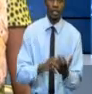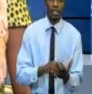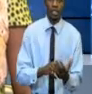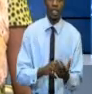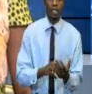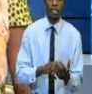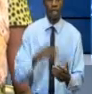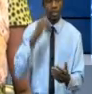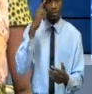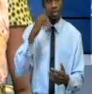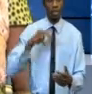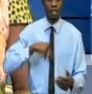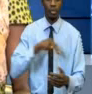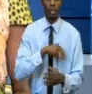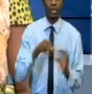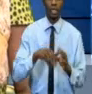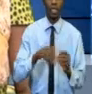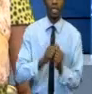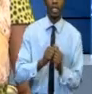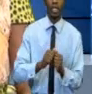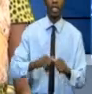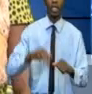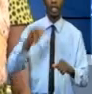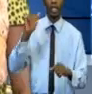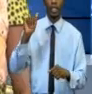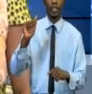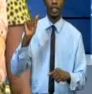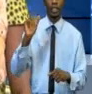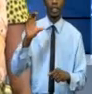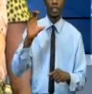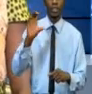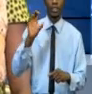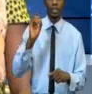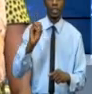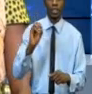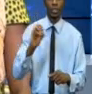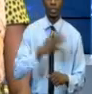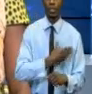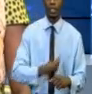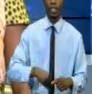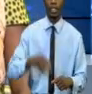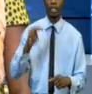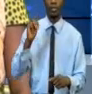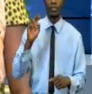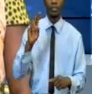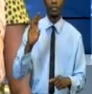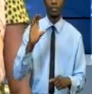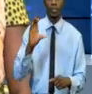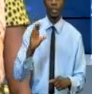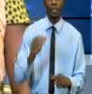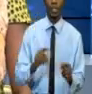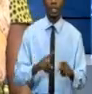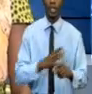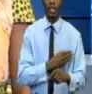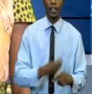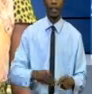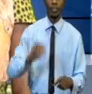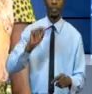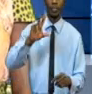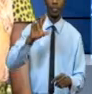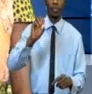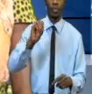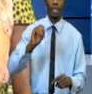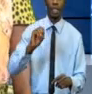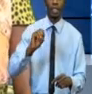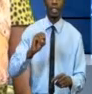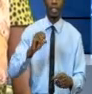deux associations. La mairie compte donc conscientiser les chauffeurs de Lubumbashi à conduire leur véhicule selon le respect du code